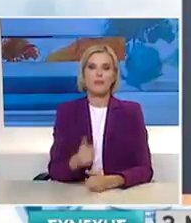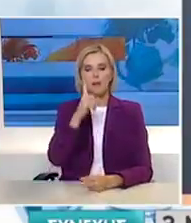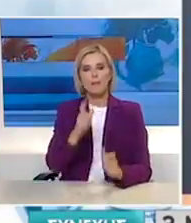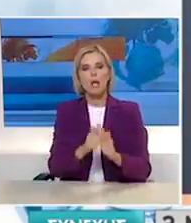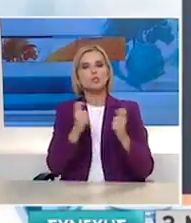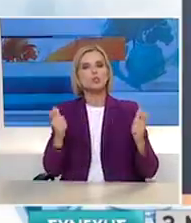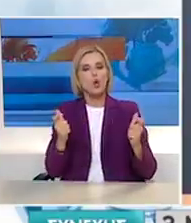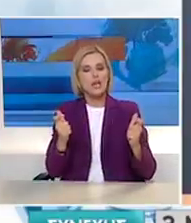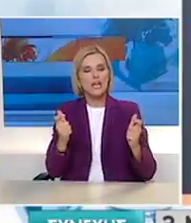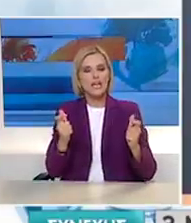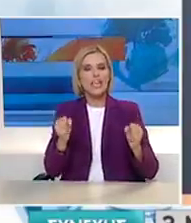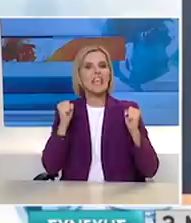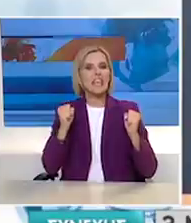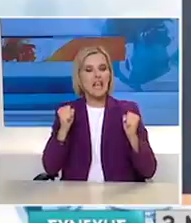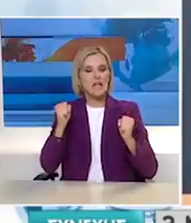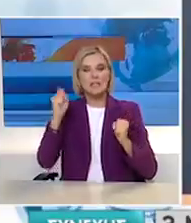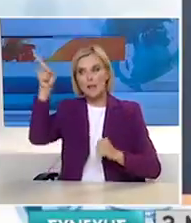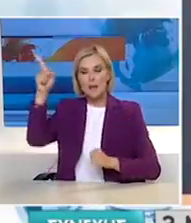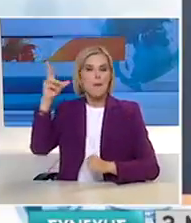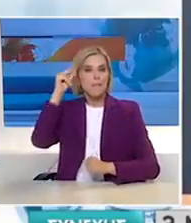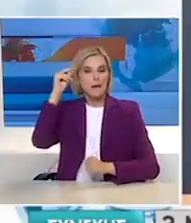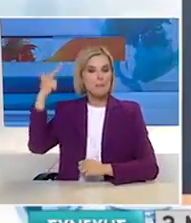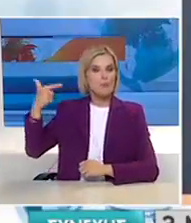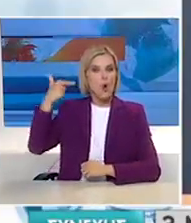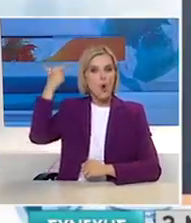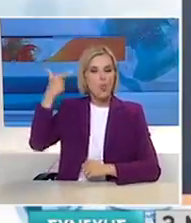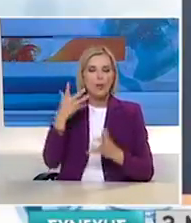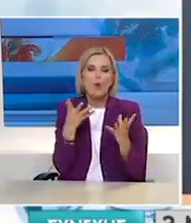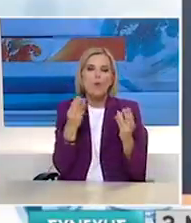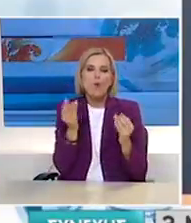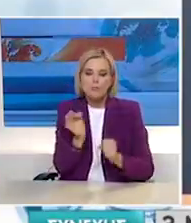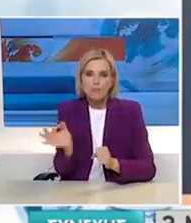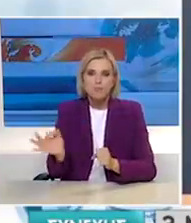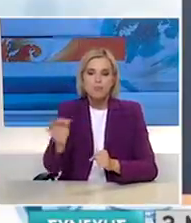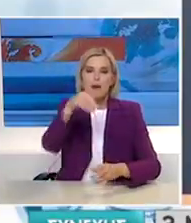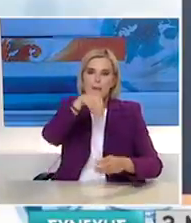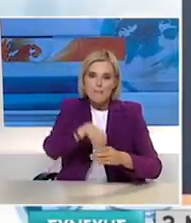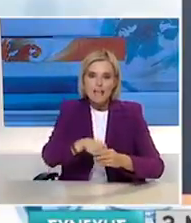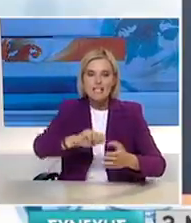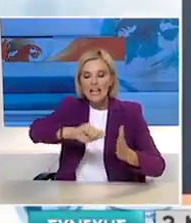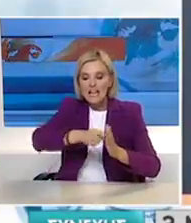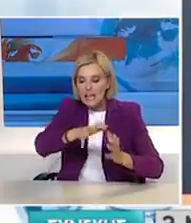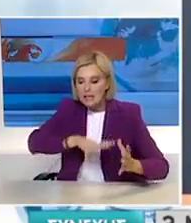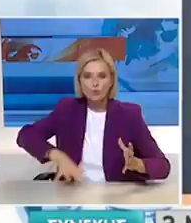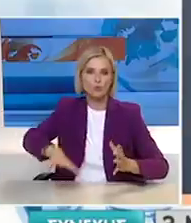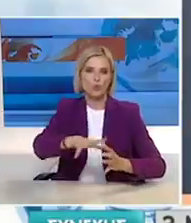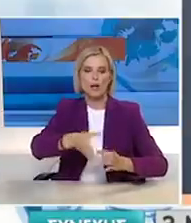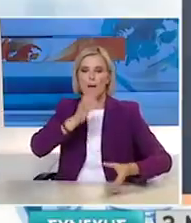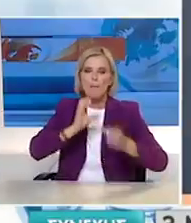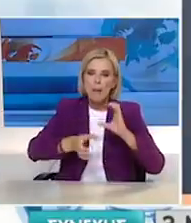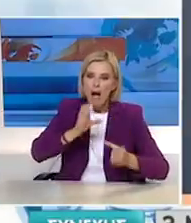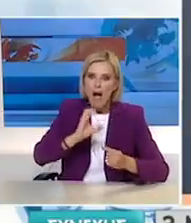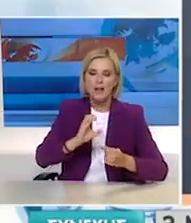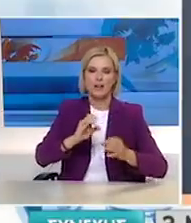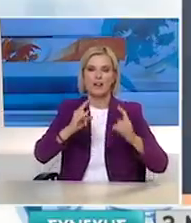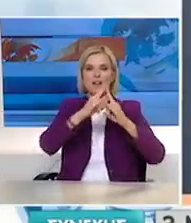και Τροπικής Ιατρικής του Πανεπιστημίου του Λονδίνου, πολλαπλές επιδημίες ξεκινούν από τέτοιους χώρους. Και φέρνω ως παράδειγμα εδώ τις κατοικίες